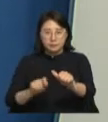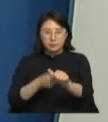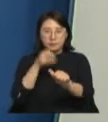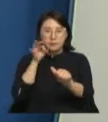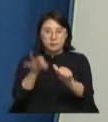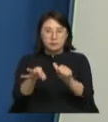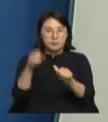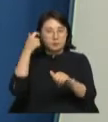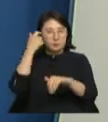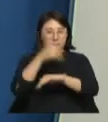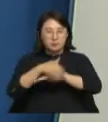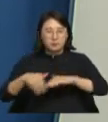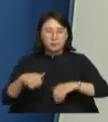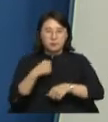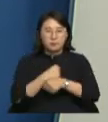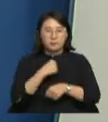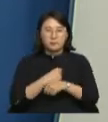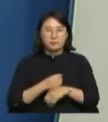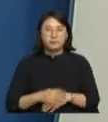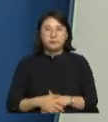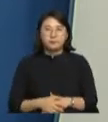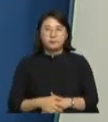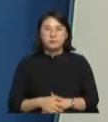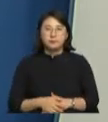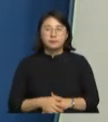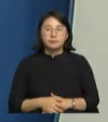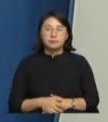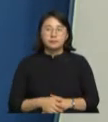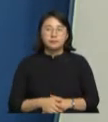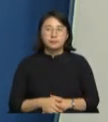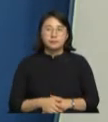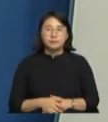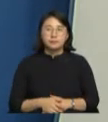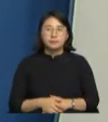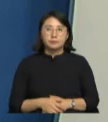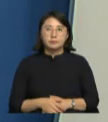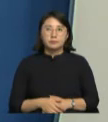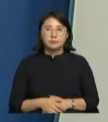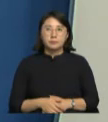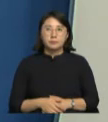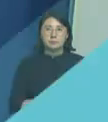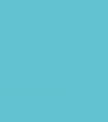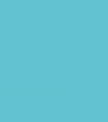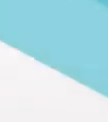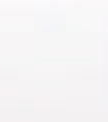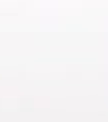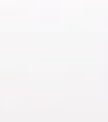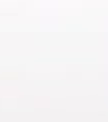벌금을 부과하는 고발 조치를 할 계획입니다. 지금까지 클릭 키워드였습니다.